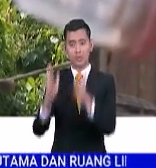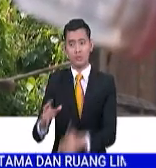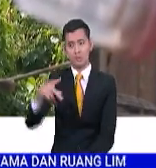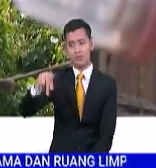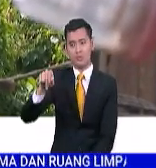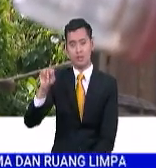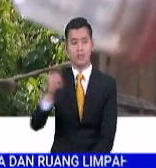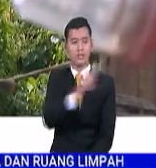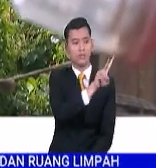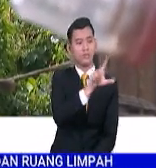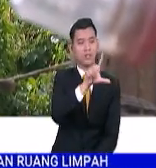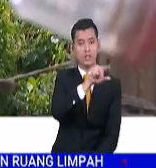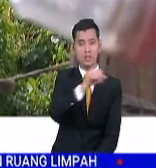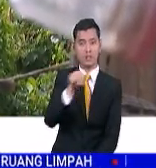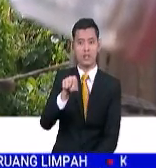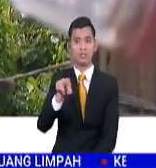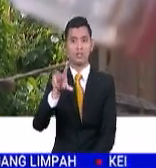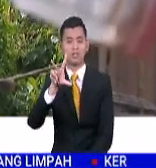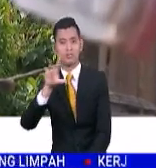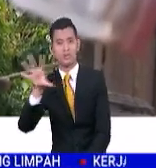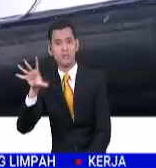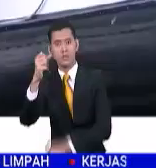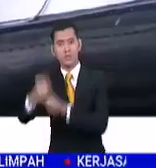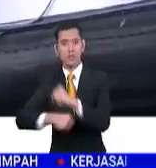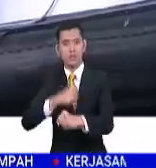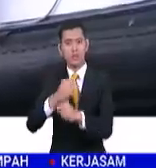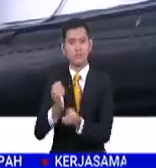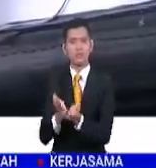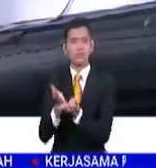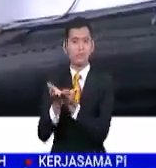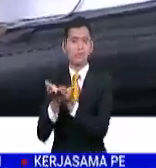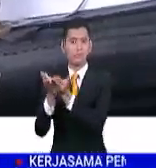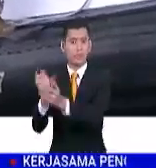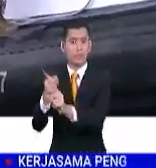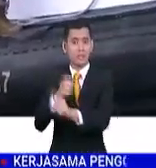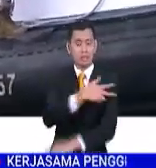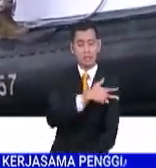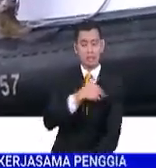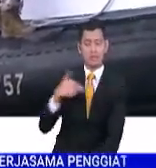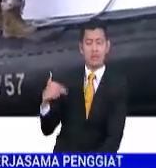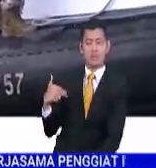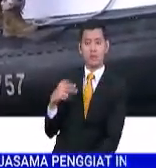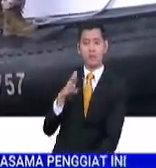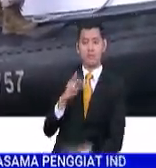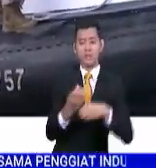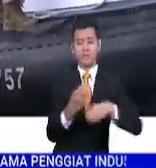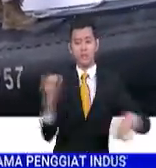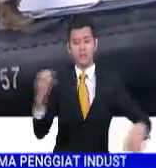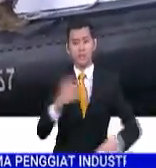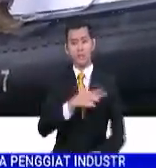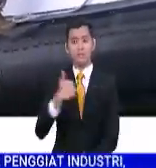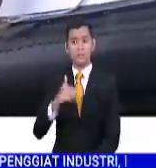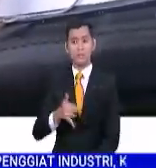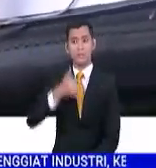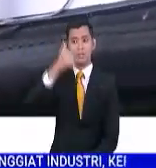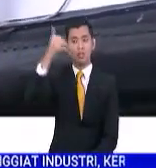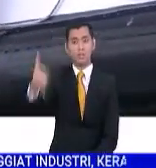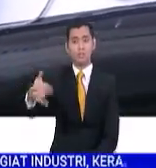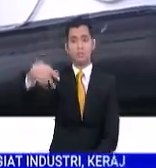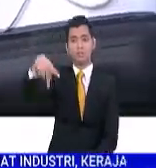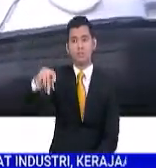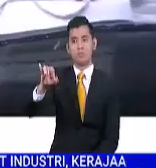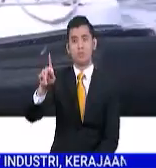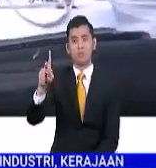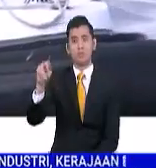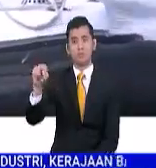35 tahun menaiki bot gentian dari Pulau Jaloh, Batam, Indonesia dipercayai menuju ke api-api Pontian malam